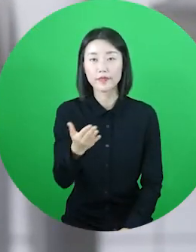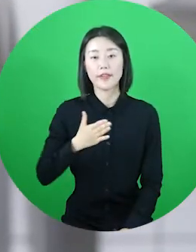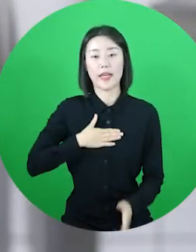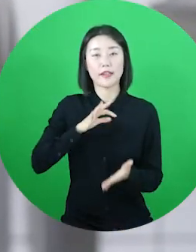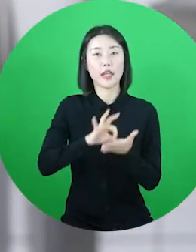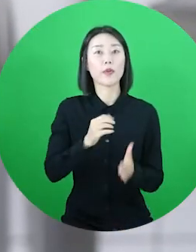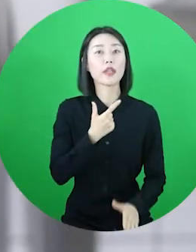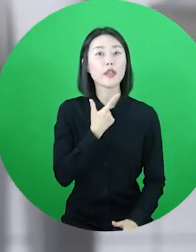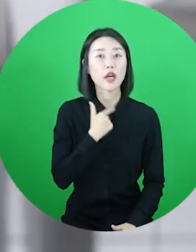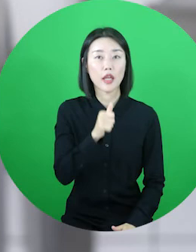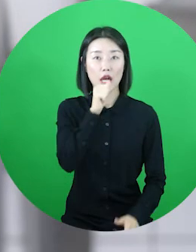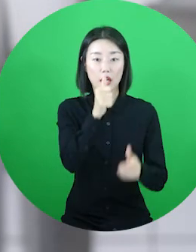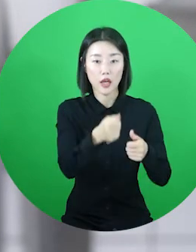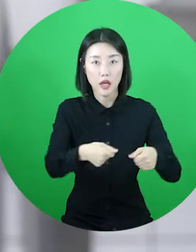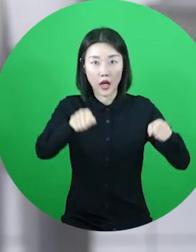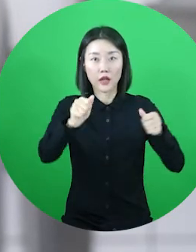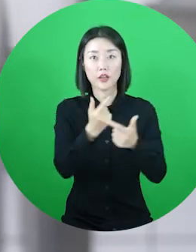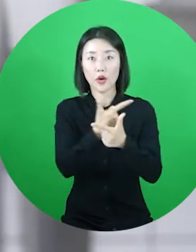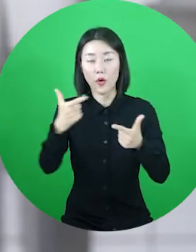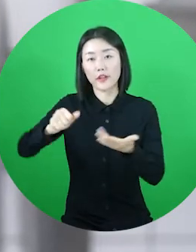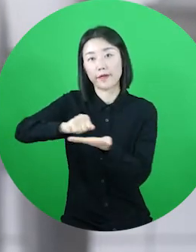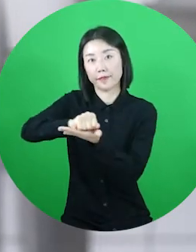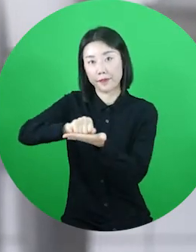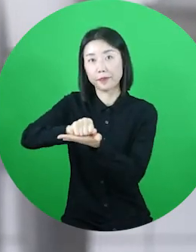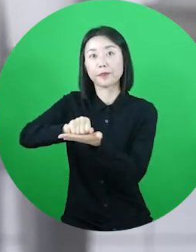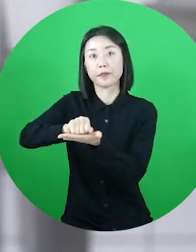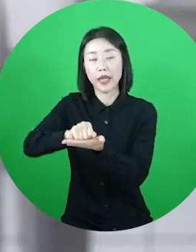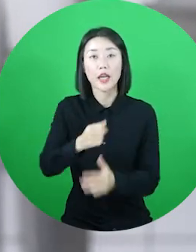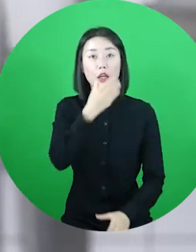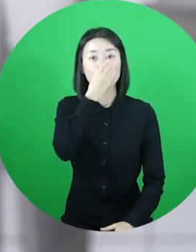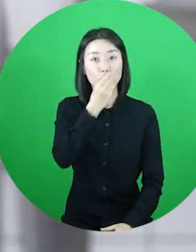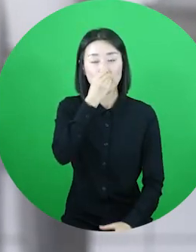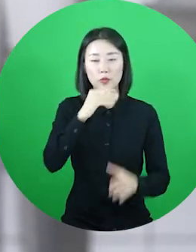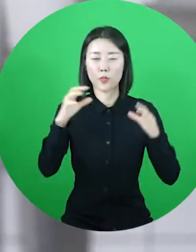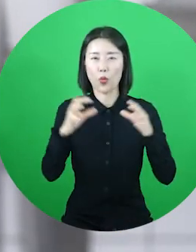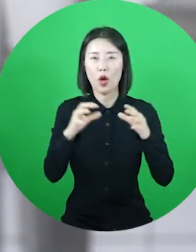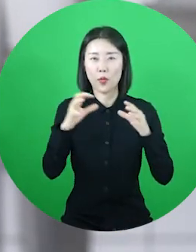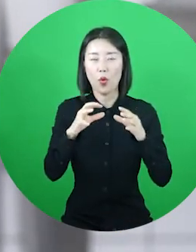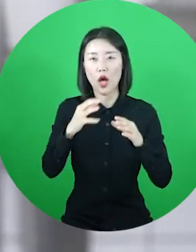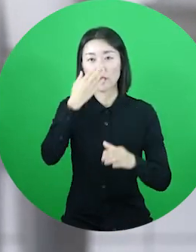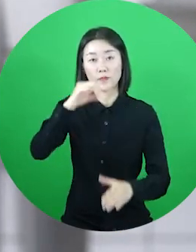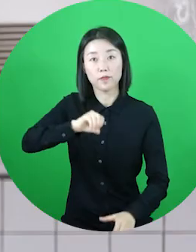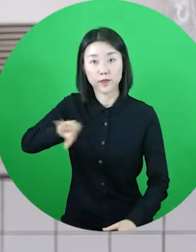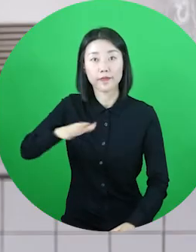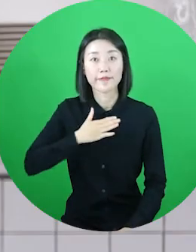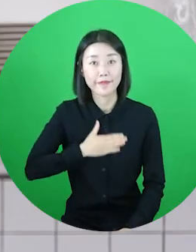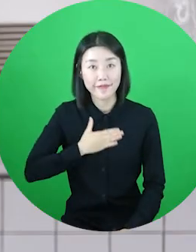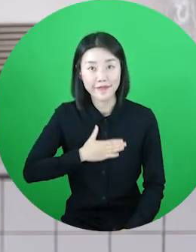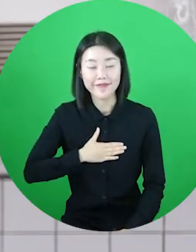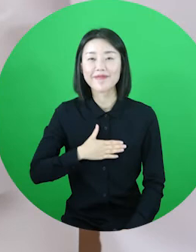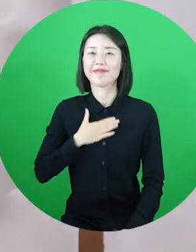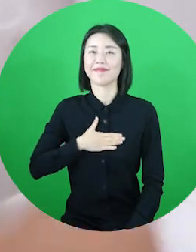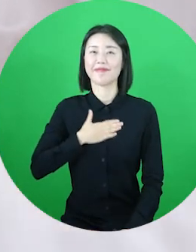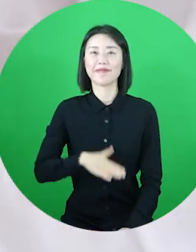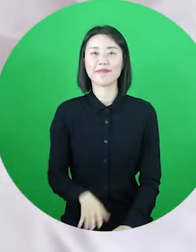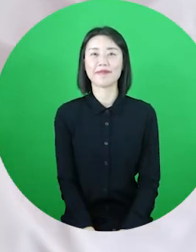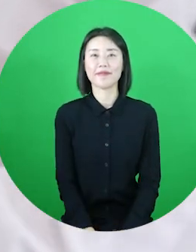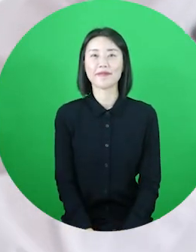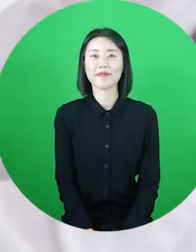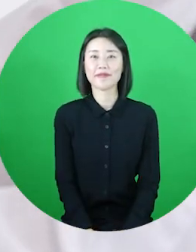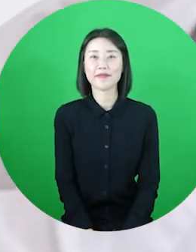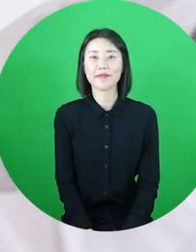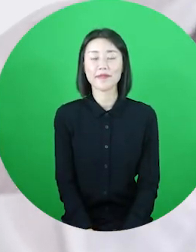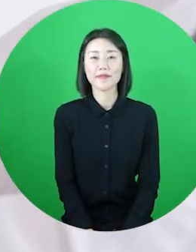사용한 그릇과 도구는 설거지하고 오늘 나온 쓰레기는 모두 쓰레기통에 버려주세요. 네.